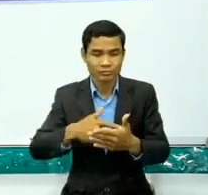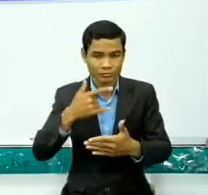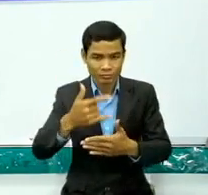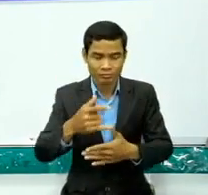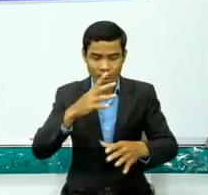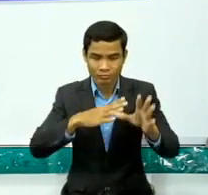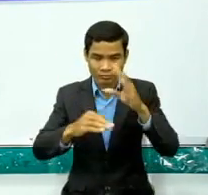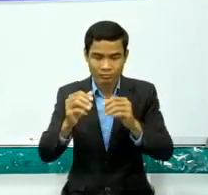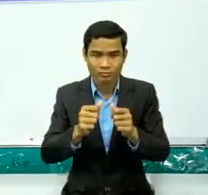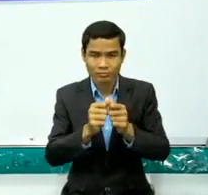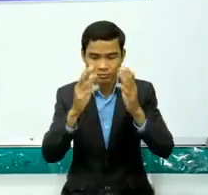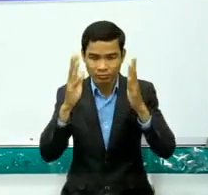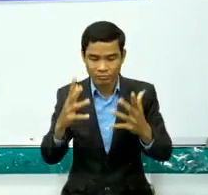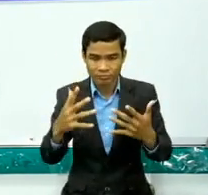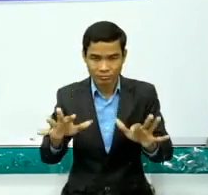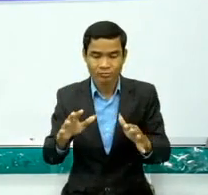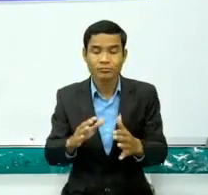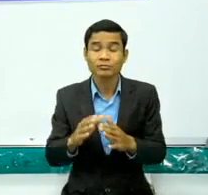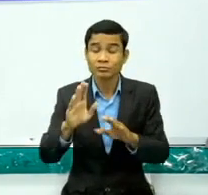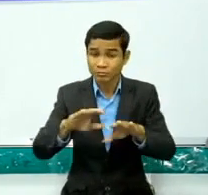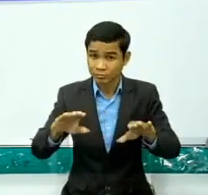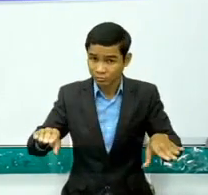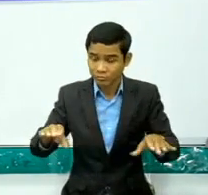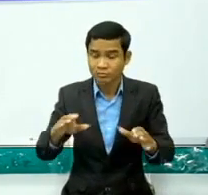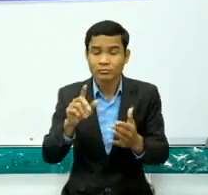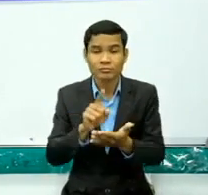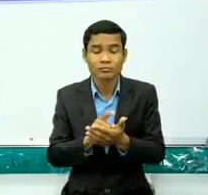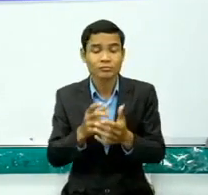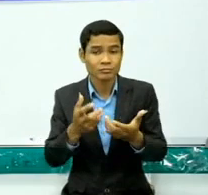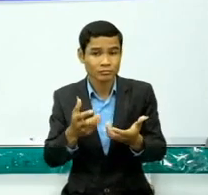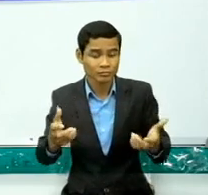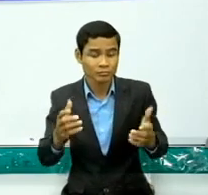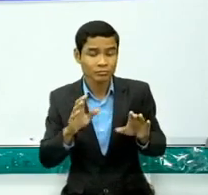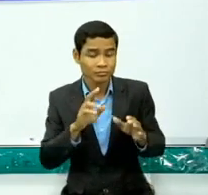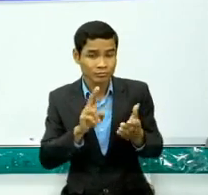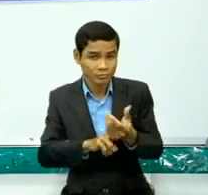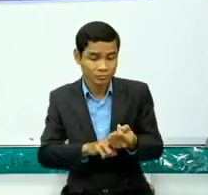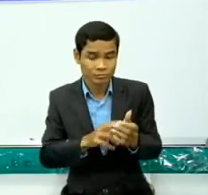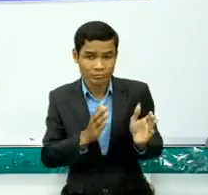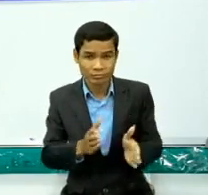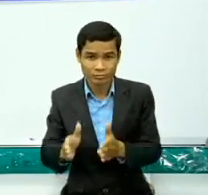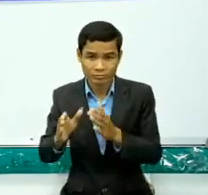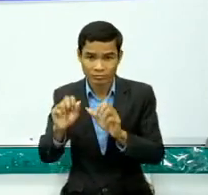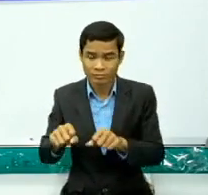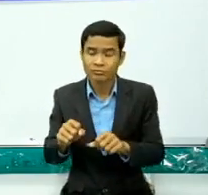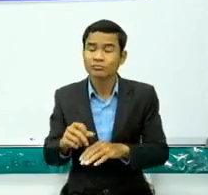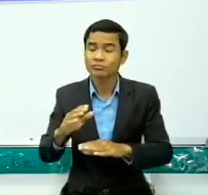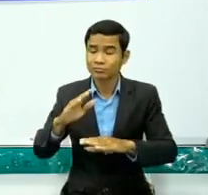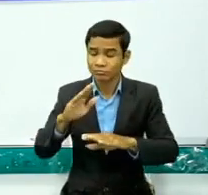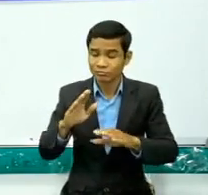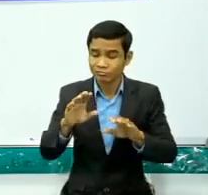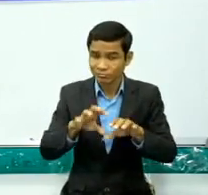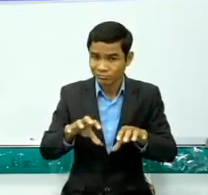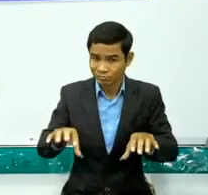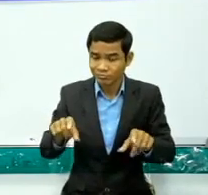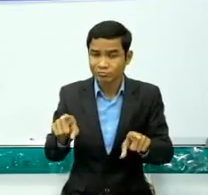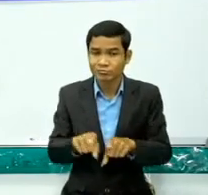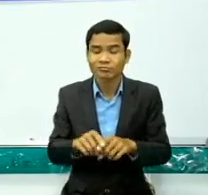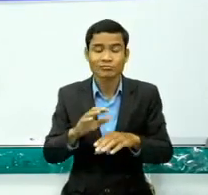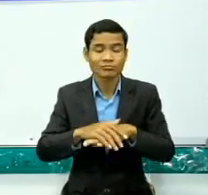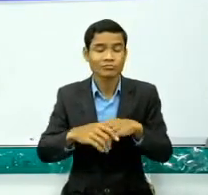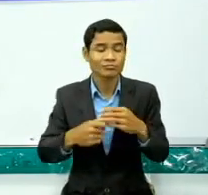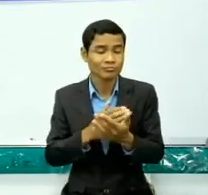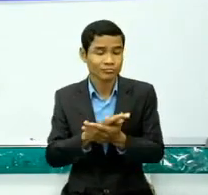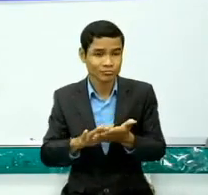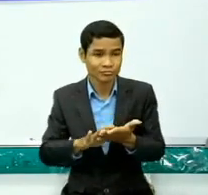ជាមួយអ្នកគ្រូចប់កូនកូនត្រូវចាចេះទុកដាក់សម្ភារៈឲ្យបានត្រឹមត្រូវតាមទីកន្លែងហើយនឹងឧស្សាហ៍លាងសម្អាតដៃរ